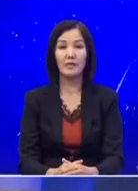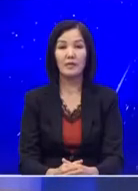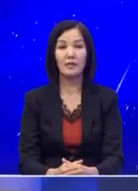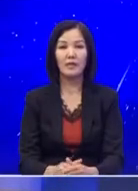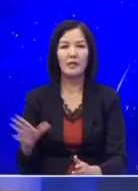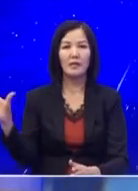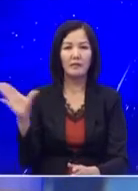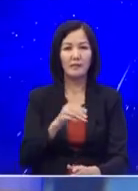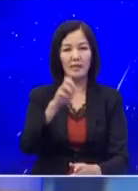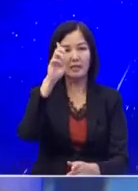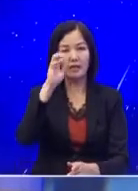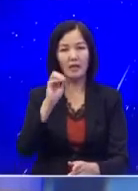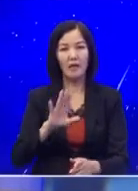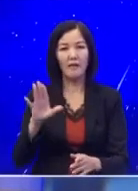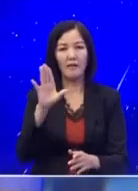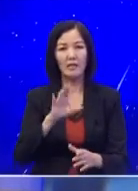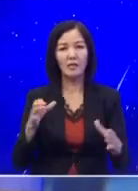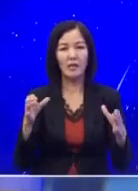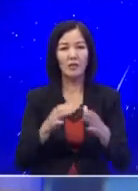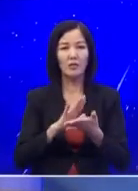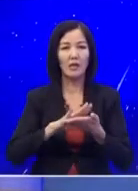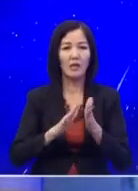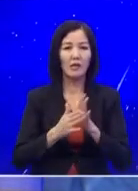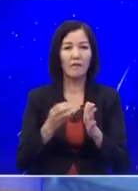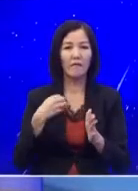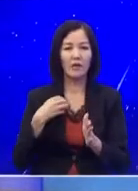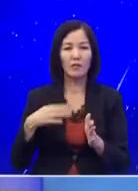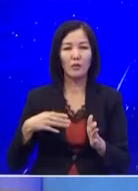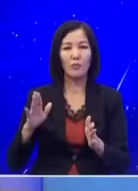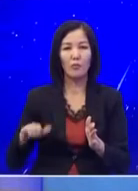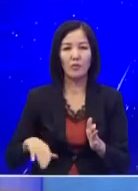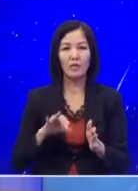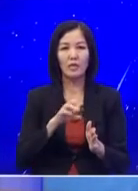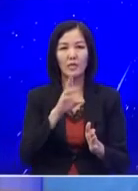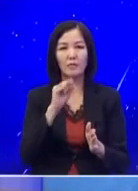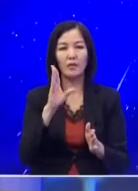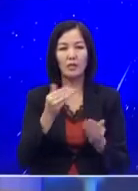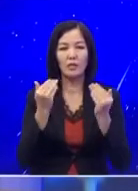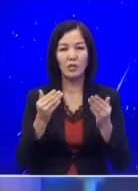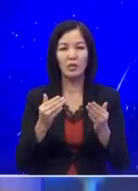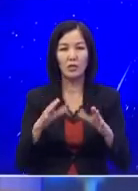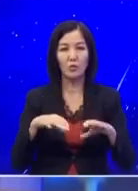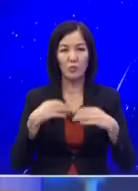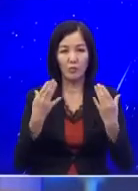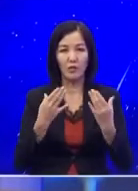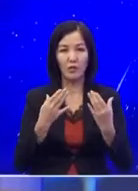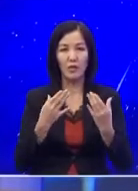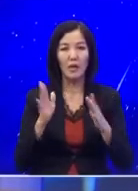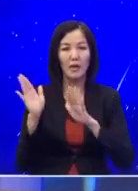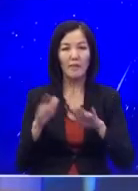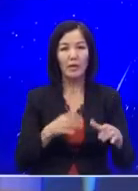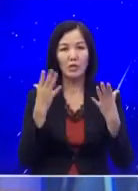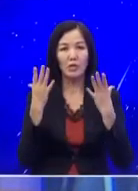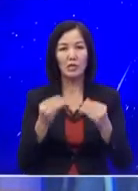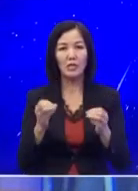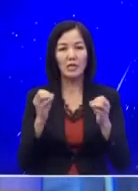Из всех стран Евросоюза ситуация с коронавирусом во Франции после Испании выглядит наиболее угрожающей. Только за прошедшие сутки выявили